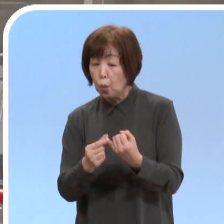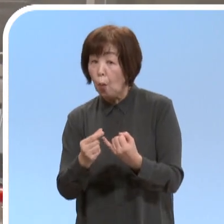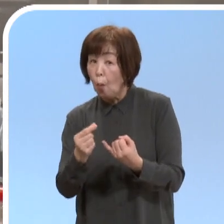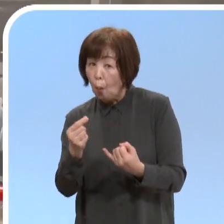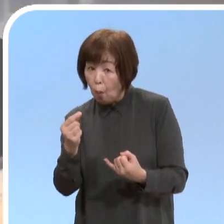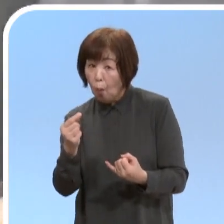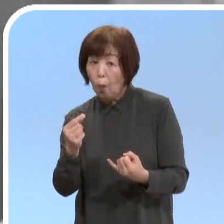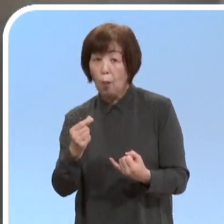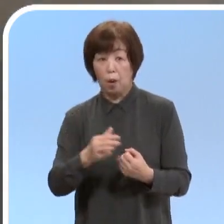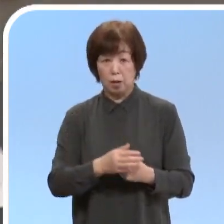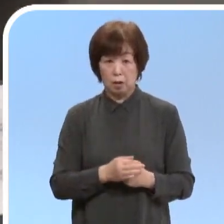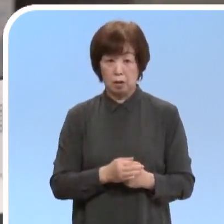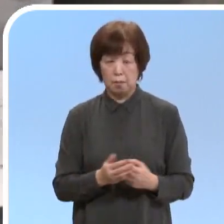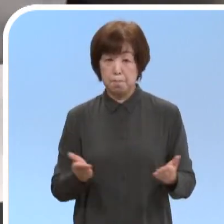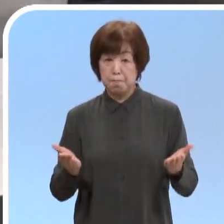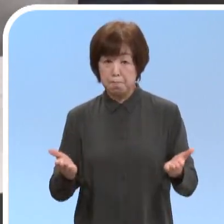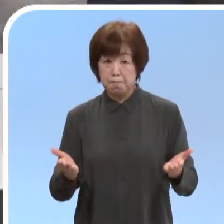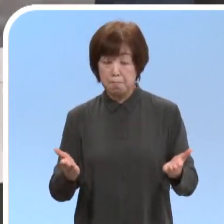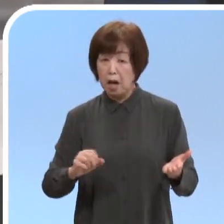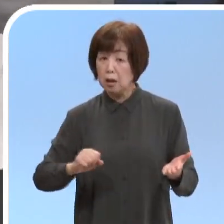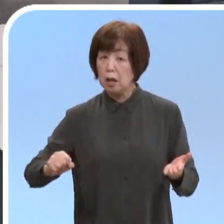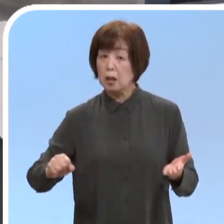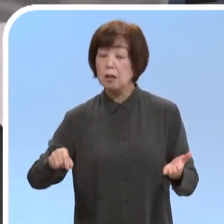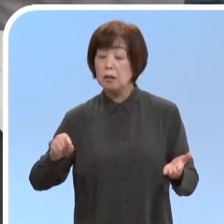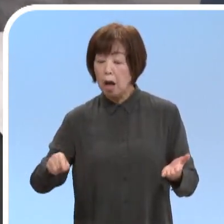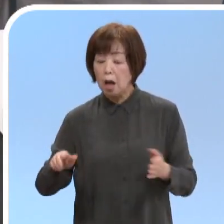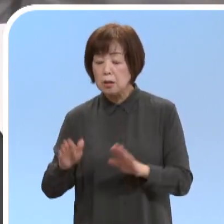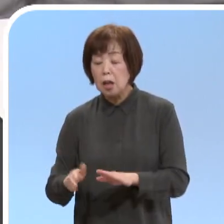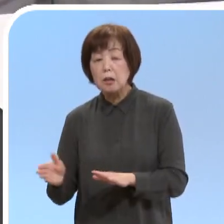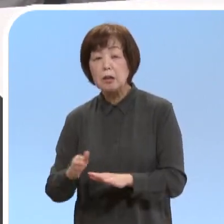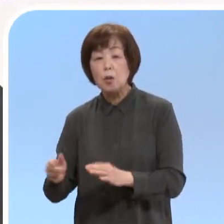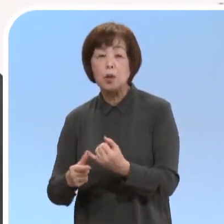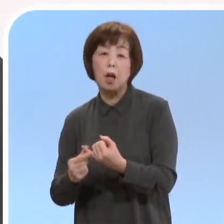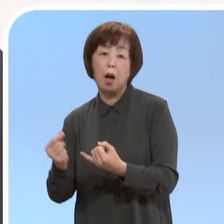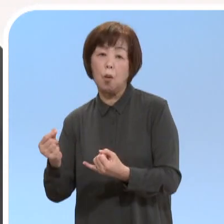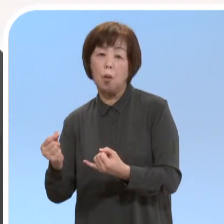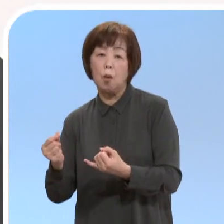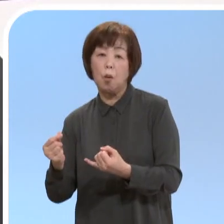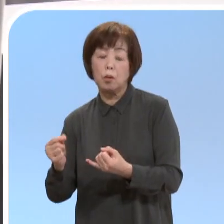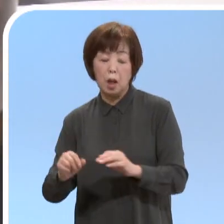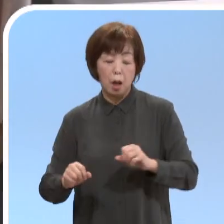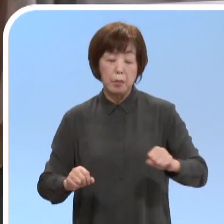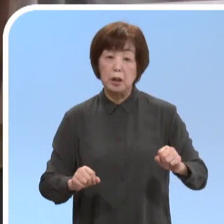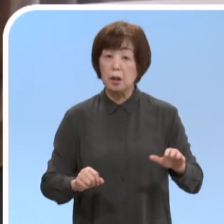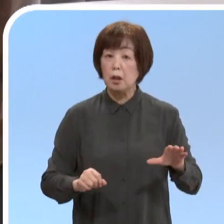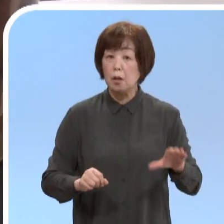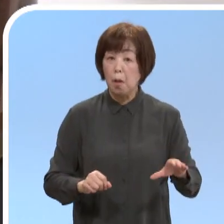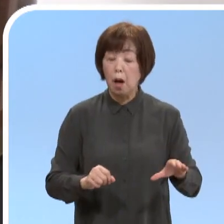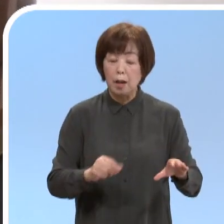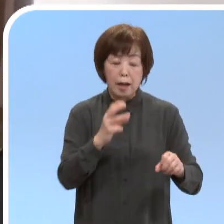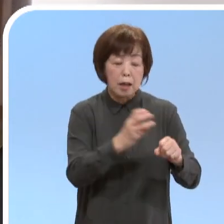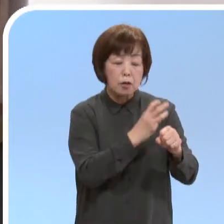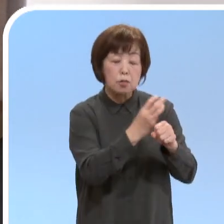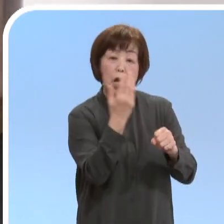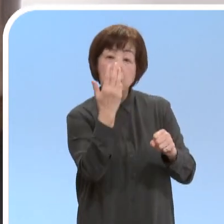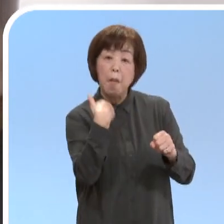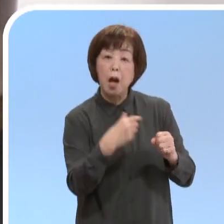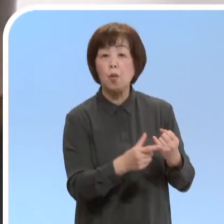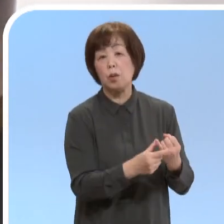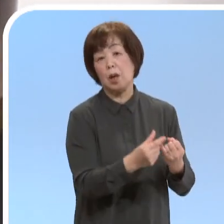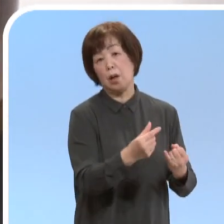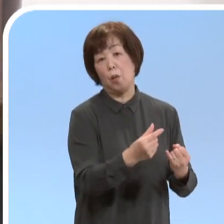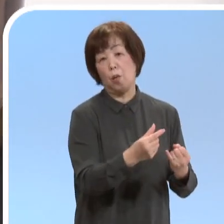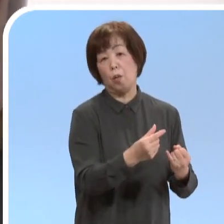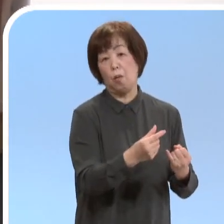てきてるとはいうん左が近年のイカナゴそれに対して右はおよそ30年前の